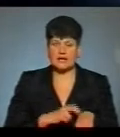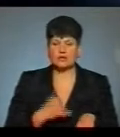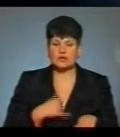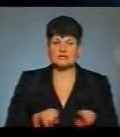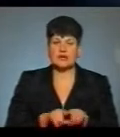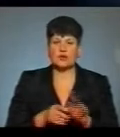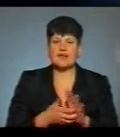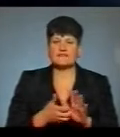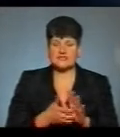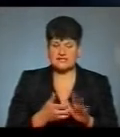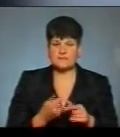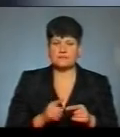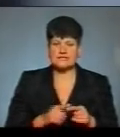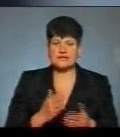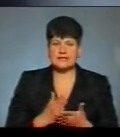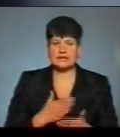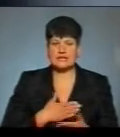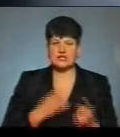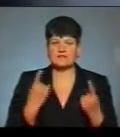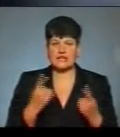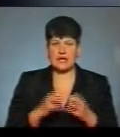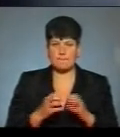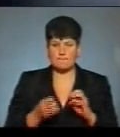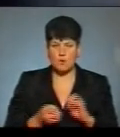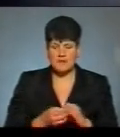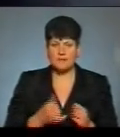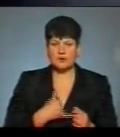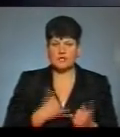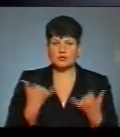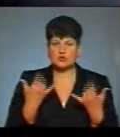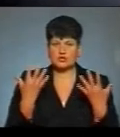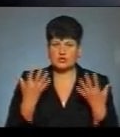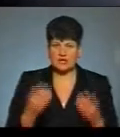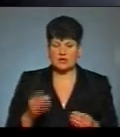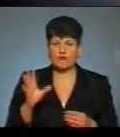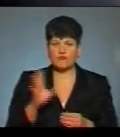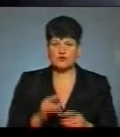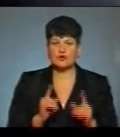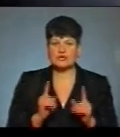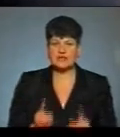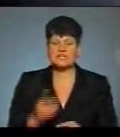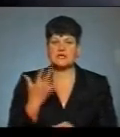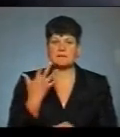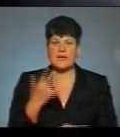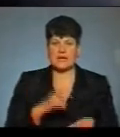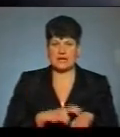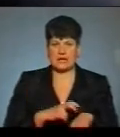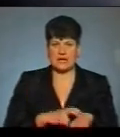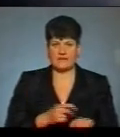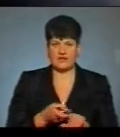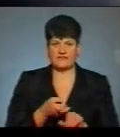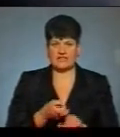вистачає. Це є наша велика проблема. У нас на сьогоднішній день всього лише 5 лікарів-інфекціоністів.